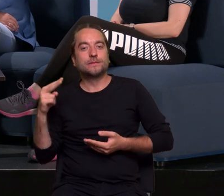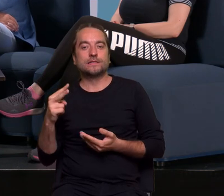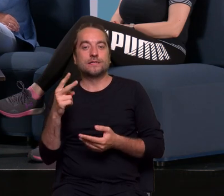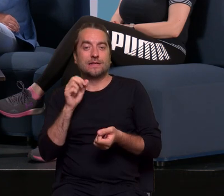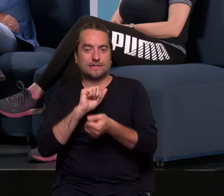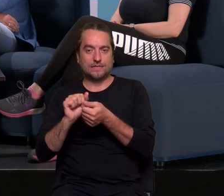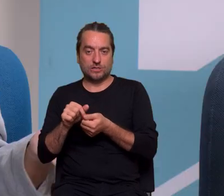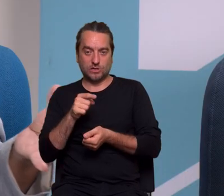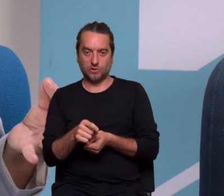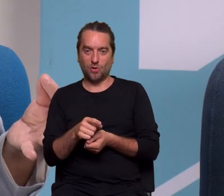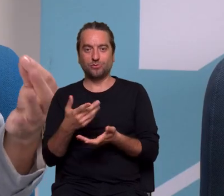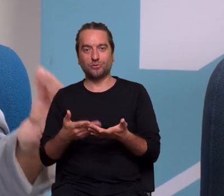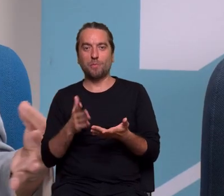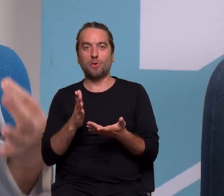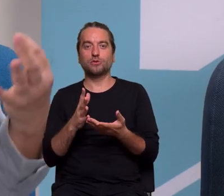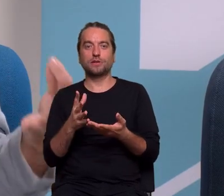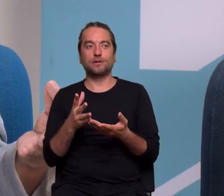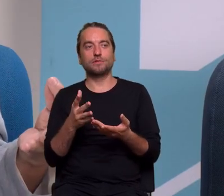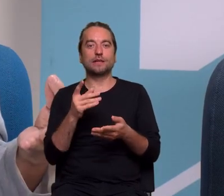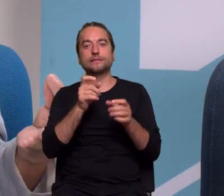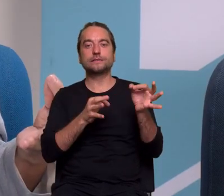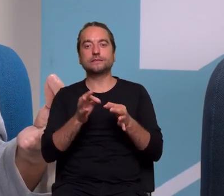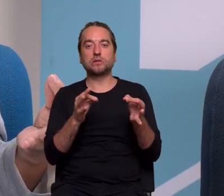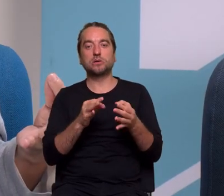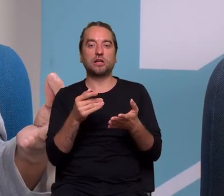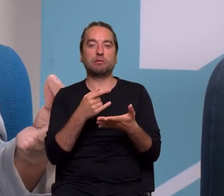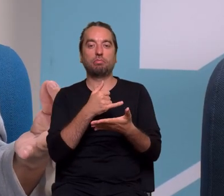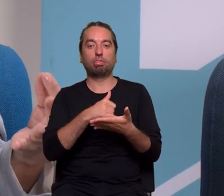przedmiotu to jest trochę takie unieważnienie, prawda,